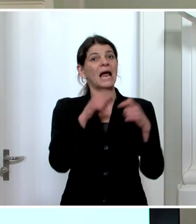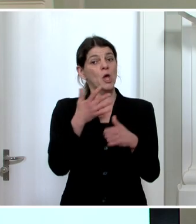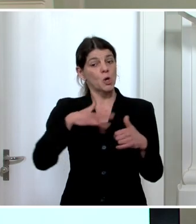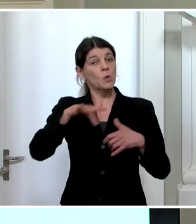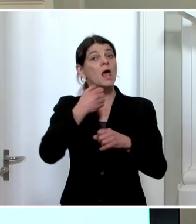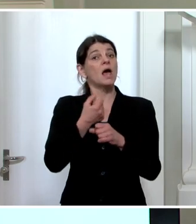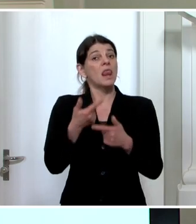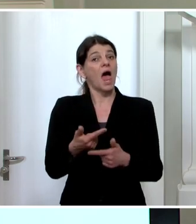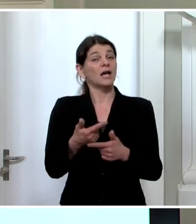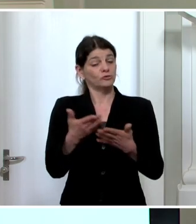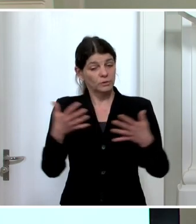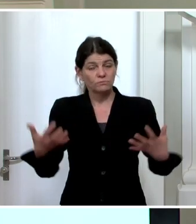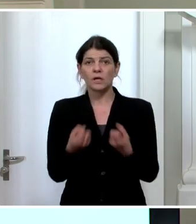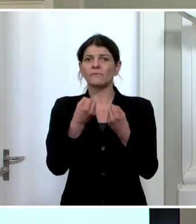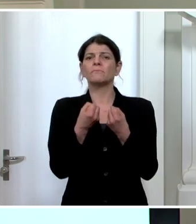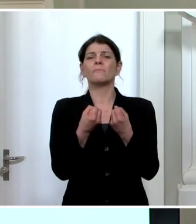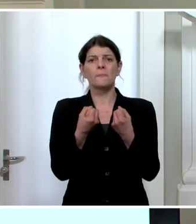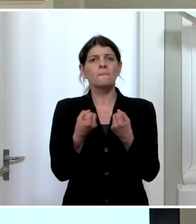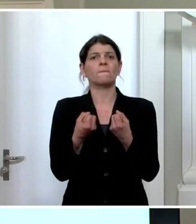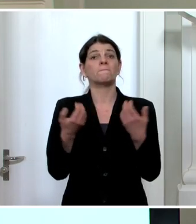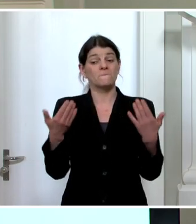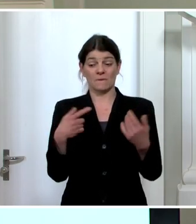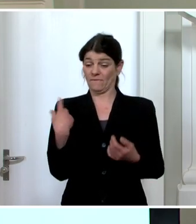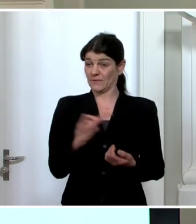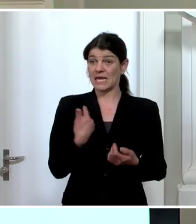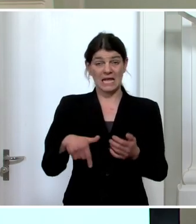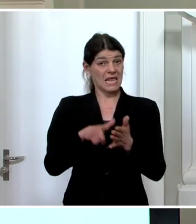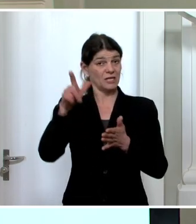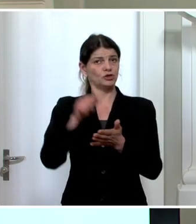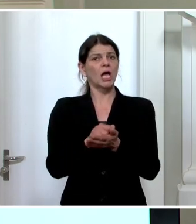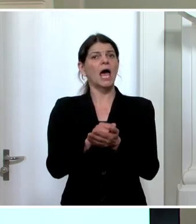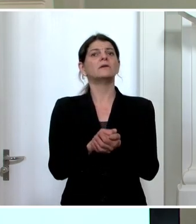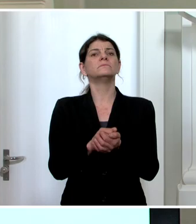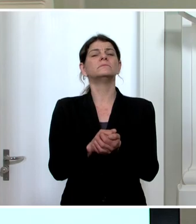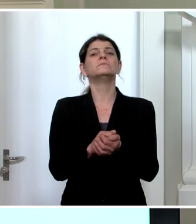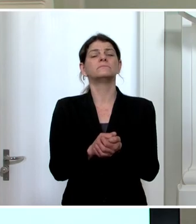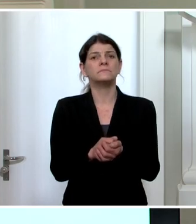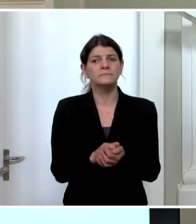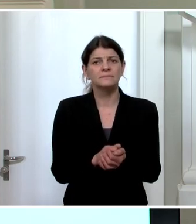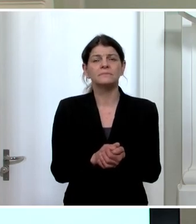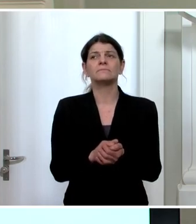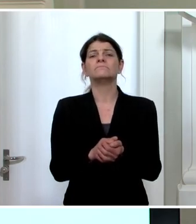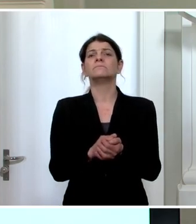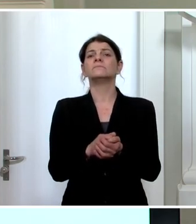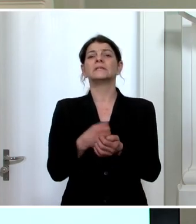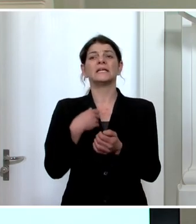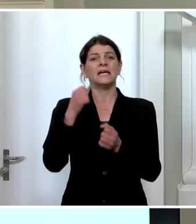da ist, dass wir von Liechtenstein aus einen unbewaffneten